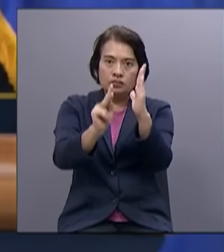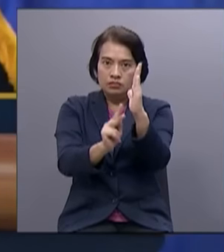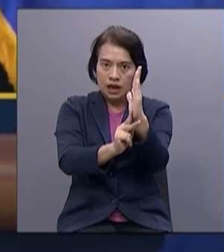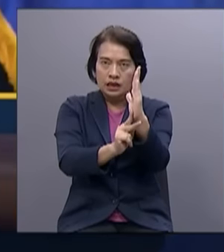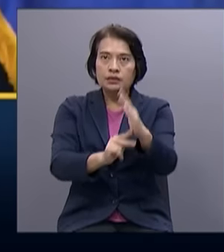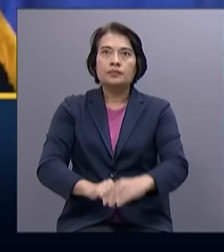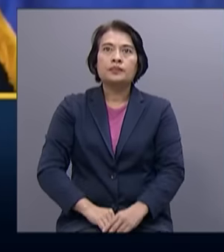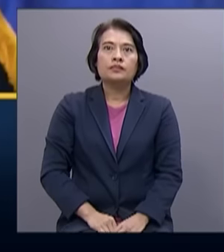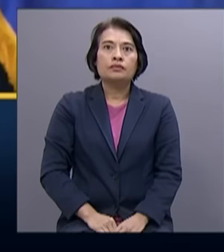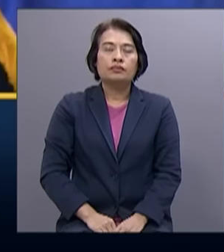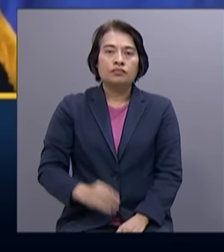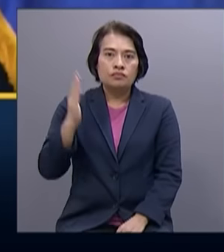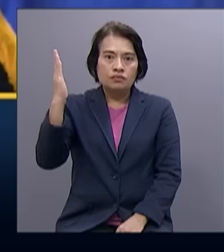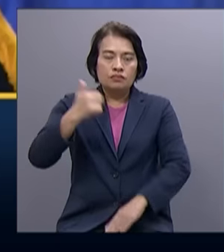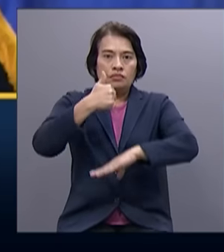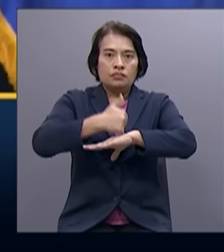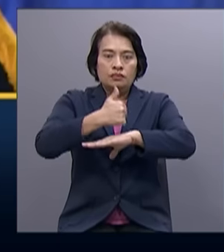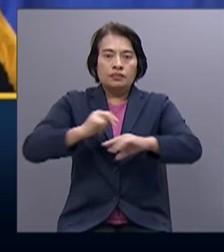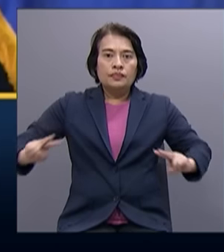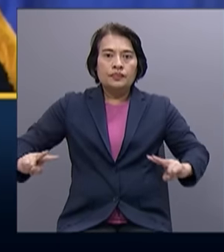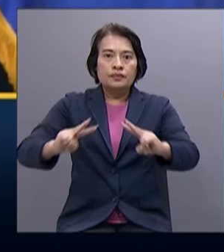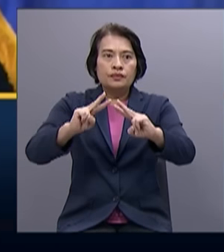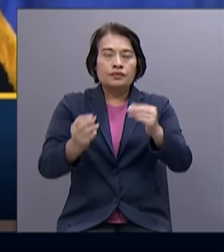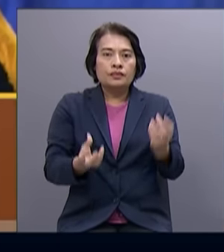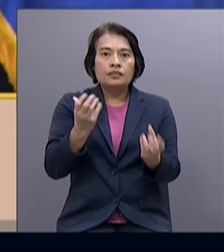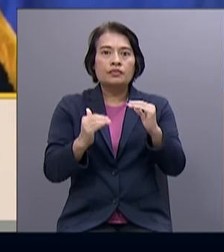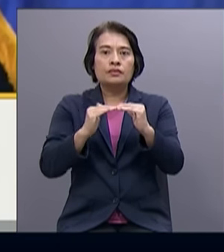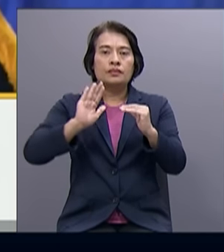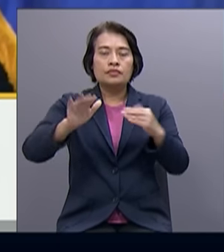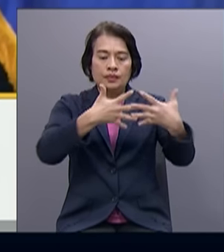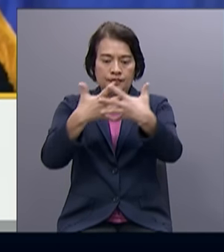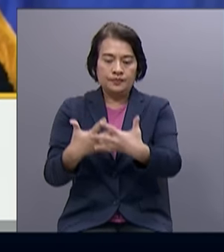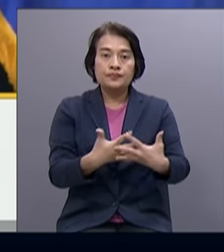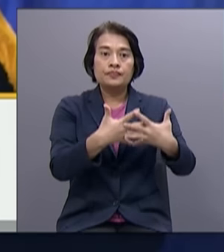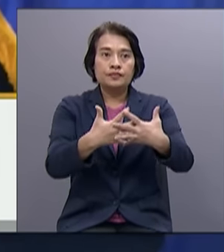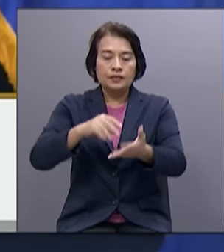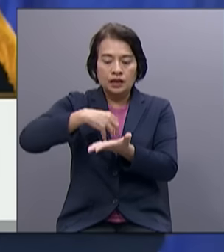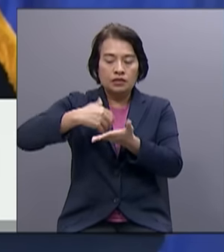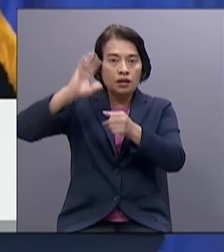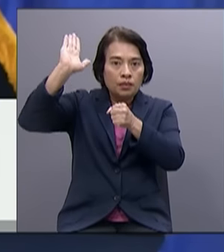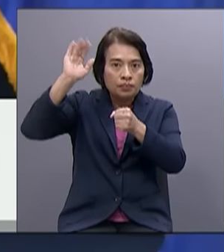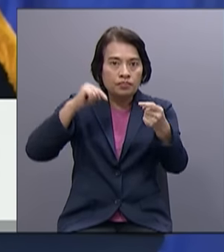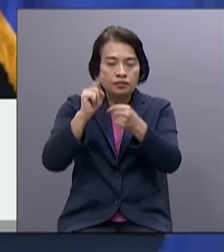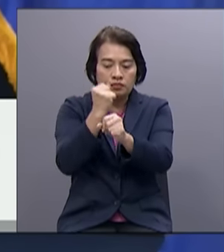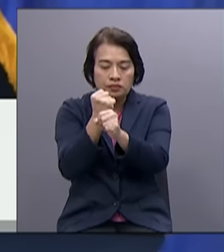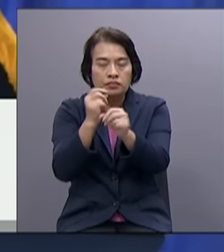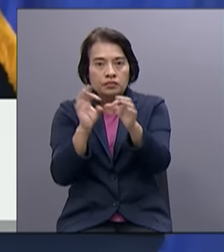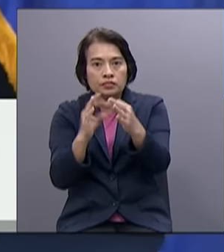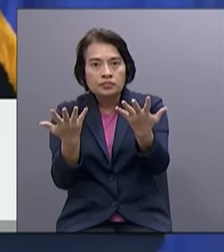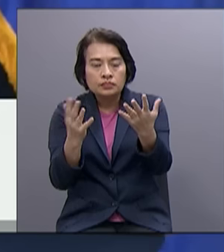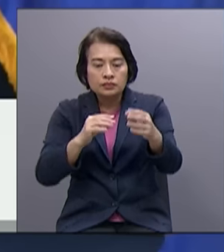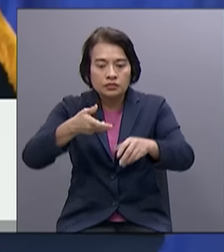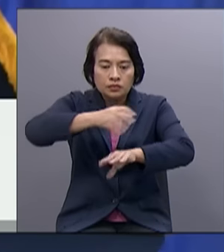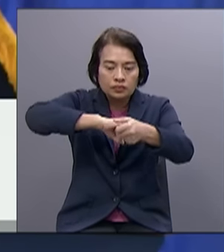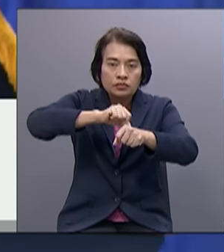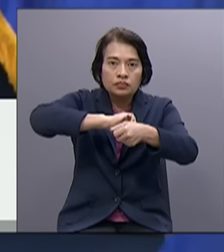นายแิกาแลนนะคะรัฐมนตรีว่าการกระทรวงยุติธรรมของสหรัฐได้แถลงข่าวถึงความสำเร็จของปฏิบัติการร่วมกันนะ